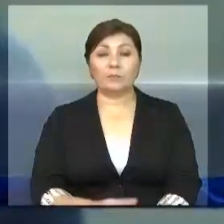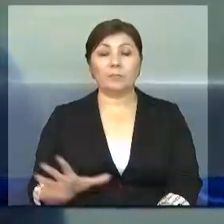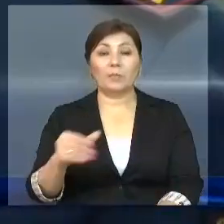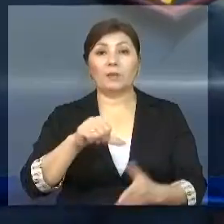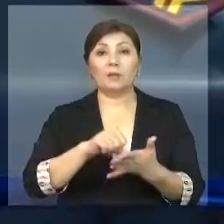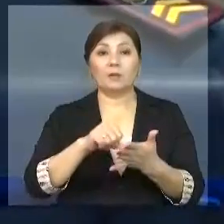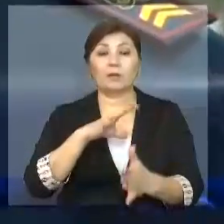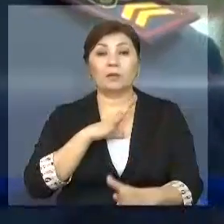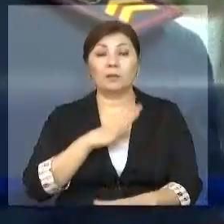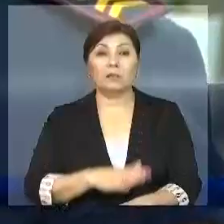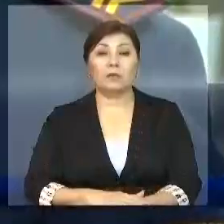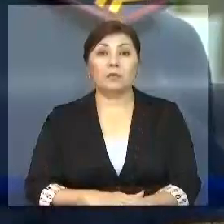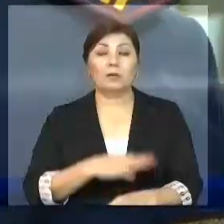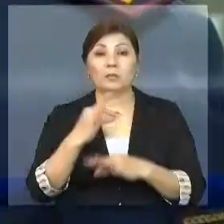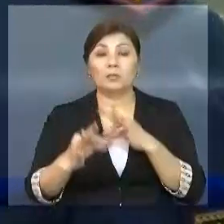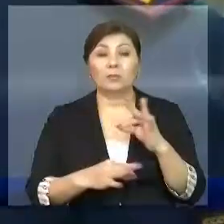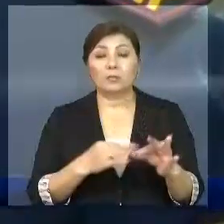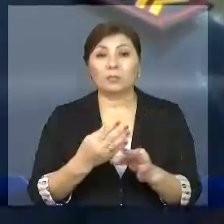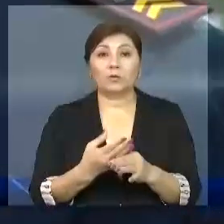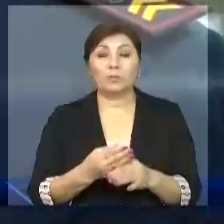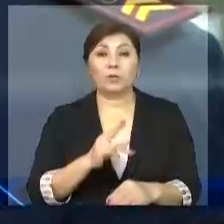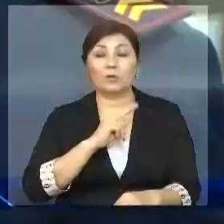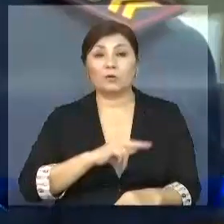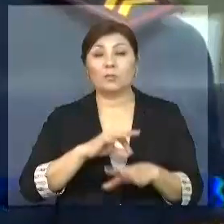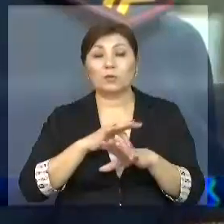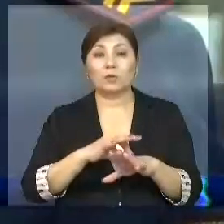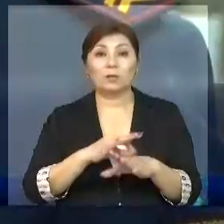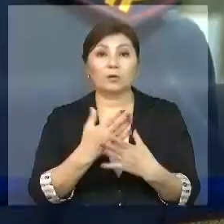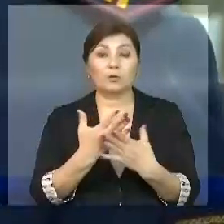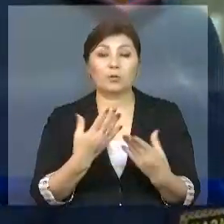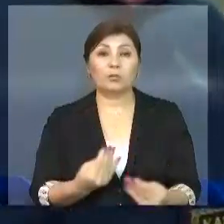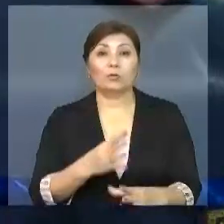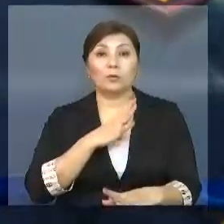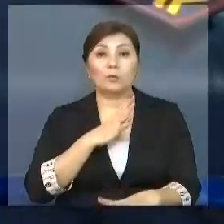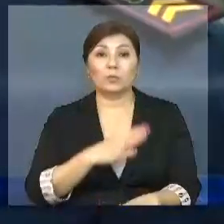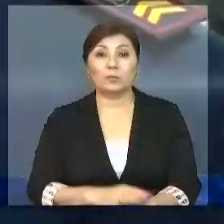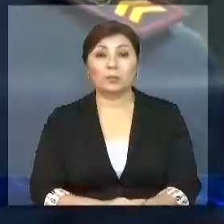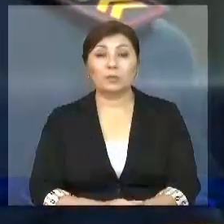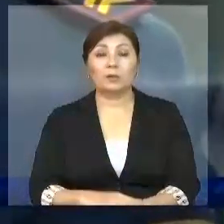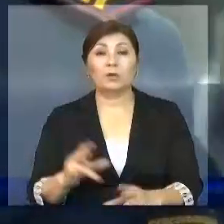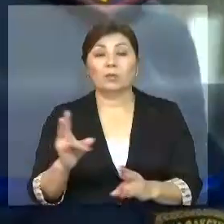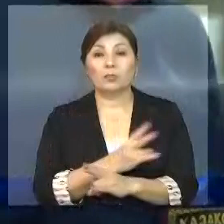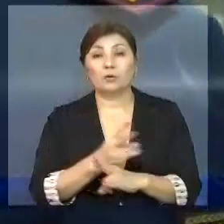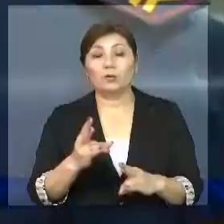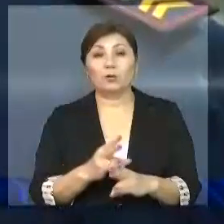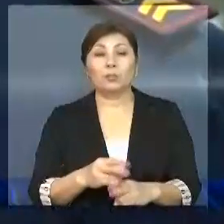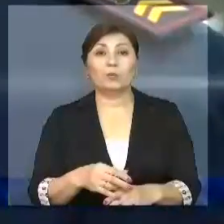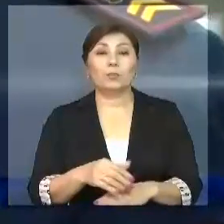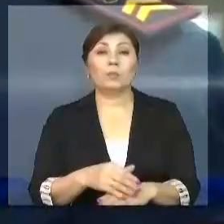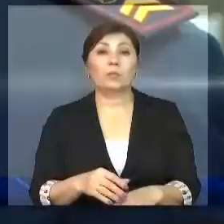үлестерін қосты. Мысалы, күн демей, түн демей жұмыс атқарған күндер болды. Түнімен жаңа бөгеттерді